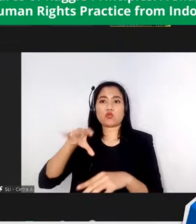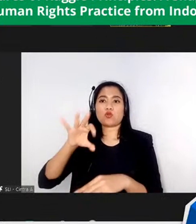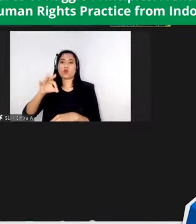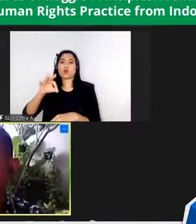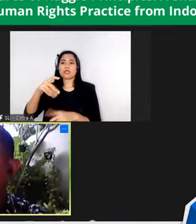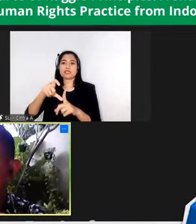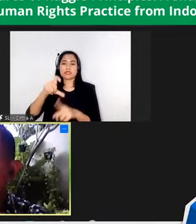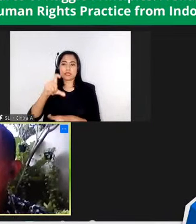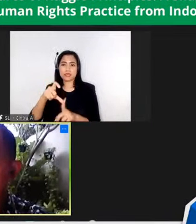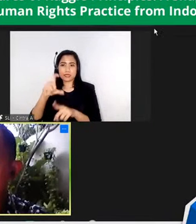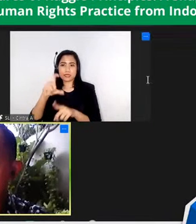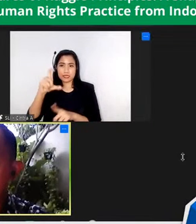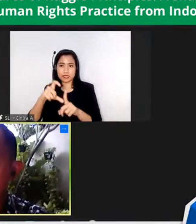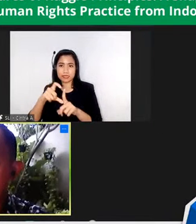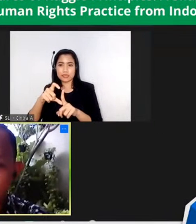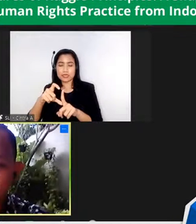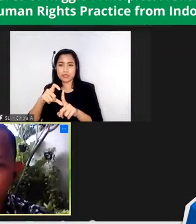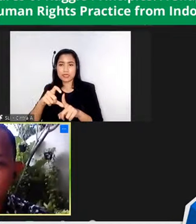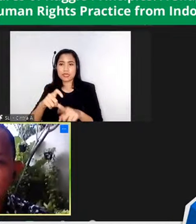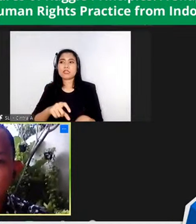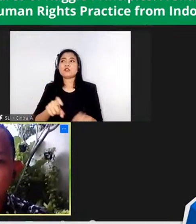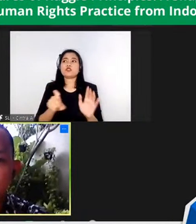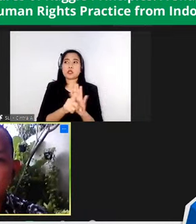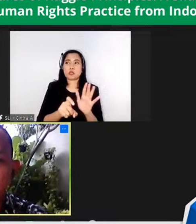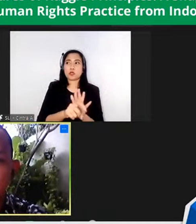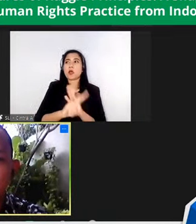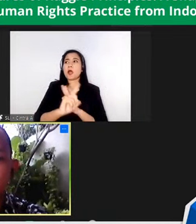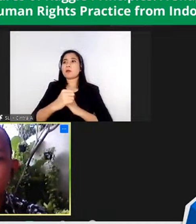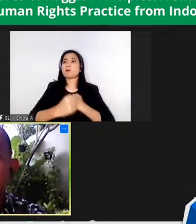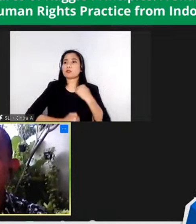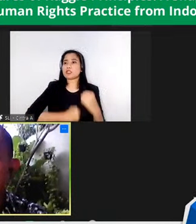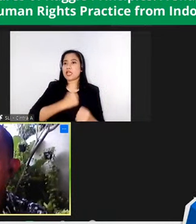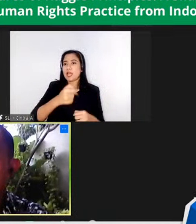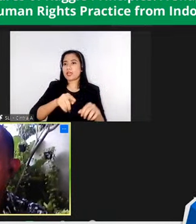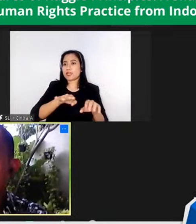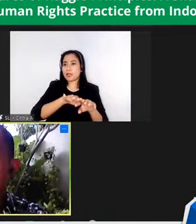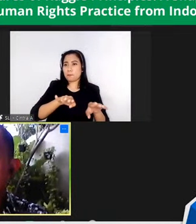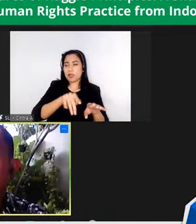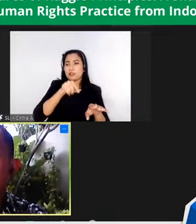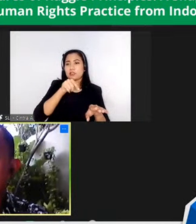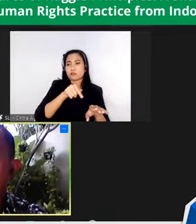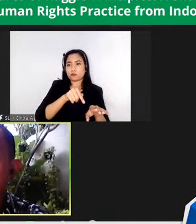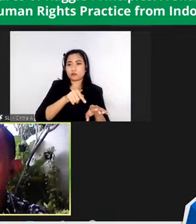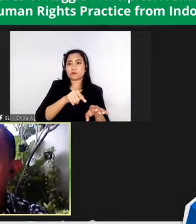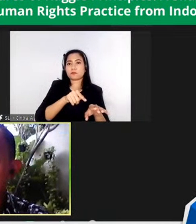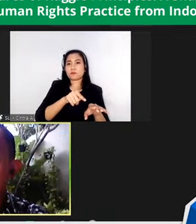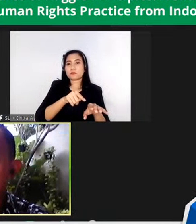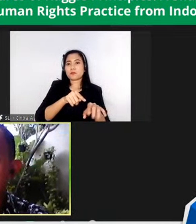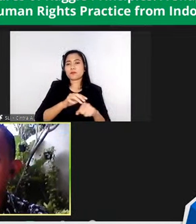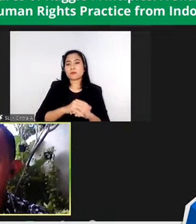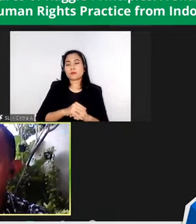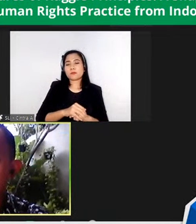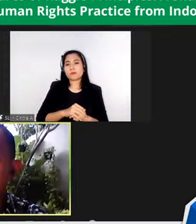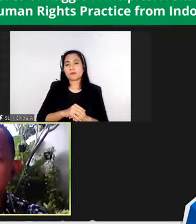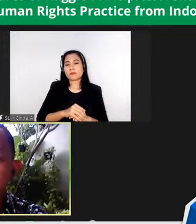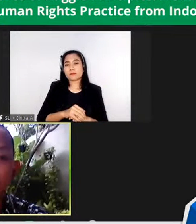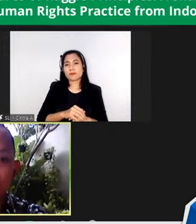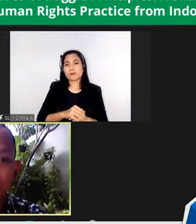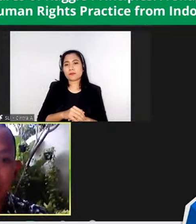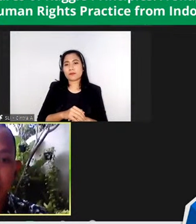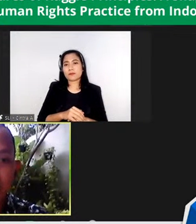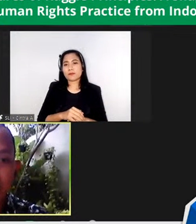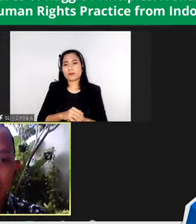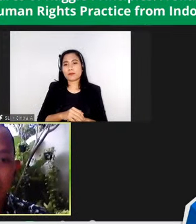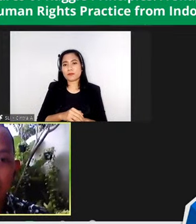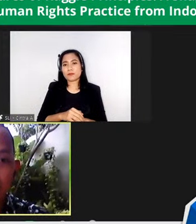juga Eh siapa ada perusahaan di lapangan meskipun dia tidak ee meskipun itu